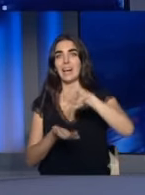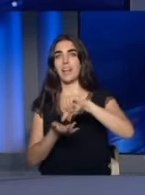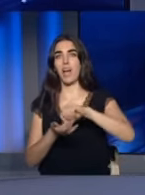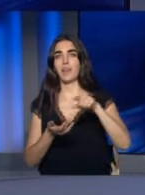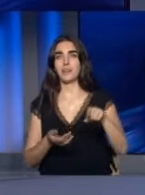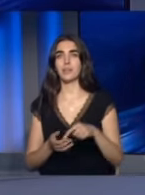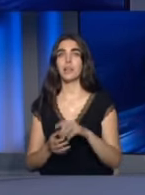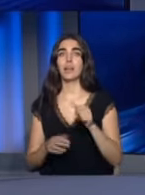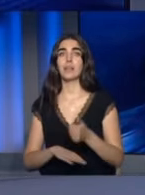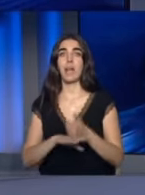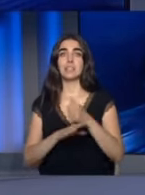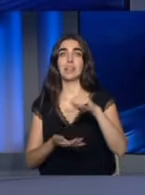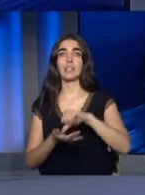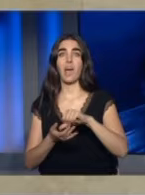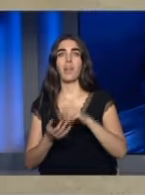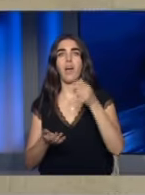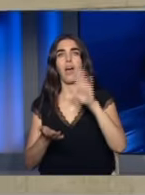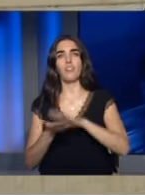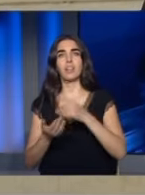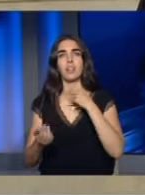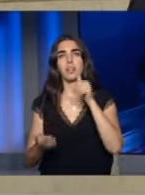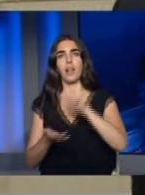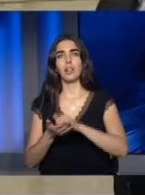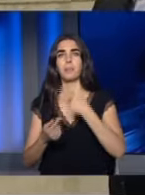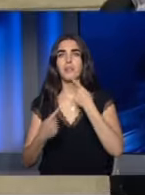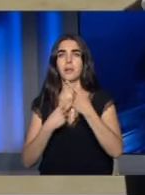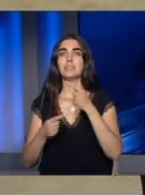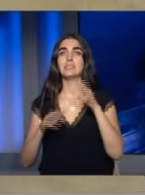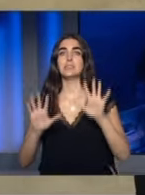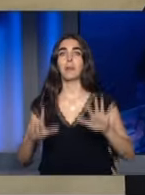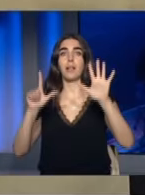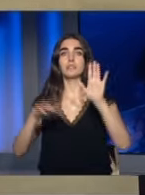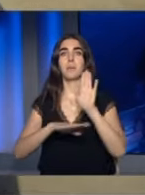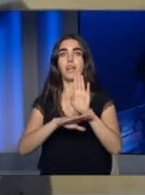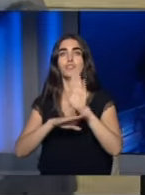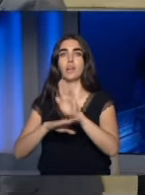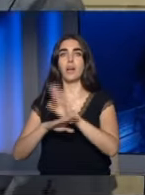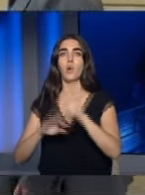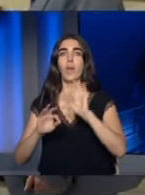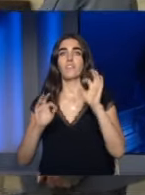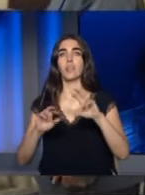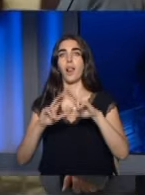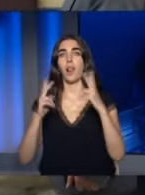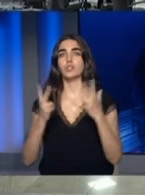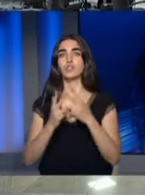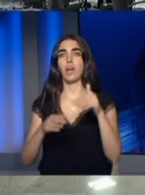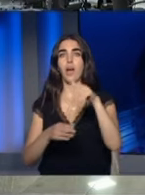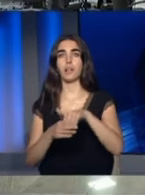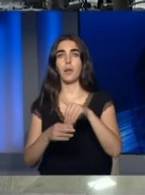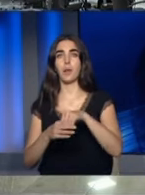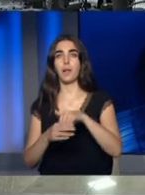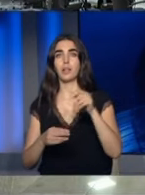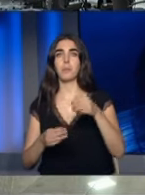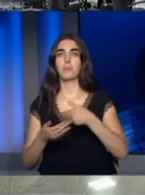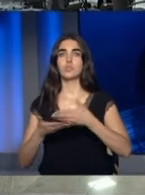ايران وكانت وكاله مهر الايرانيه اقدمت ب افادت بتقدم 17 مرشحا لدى لجنه الانتخابات